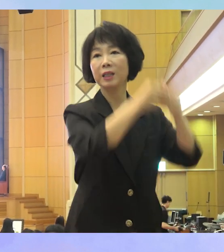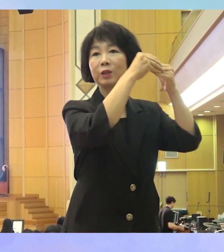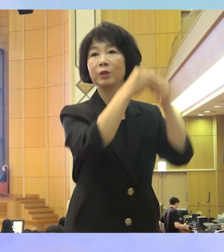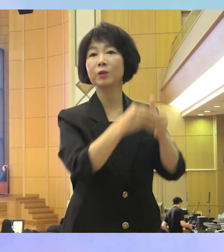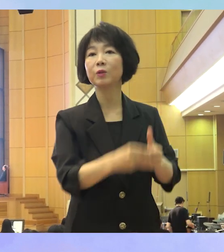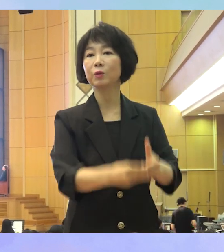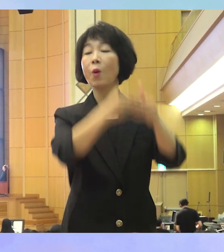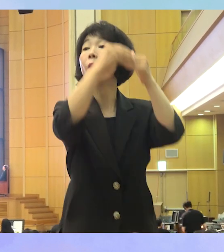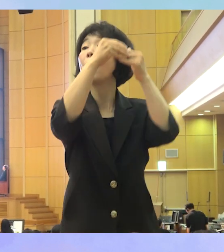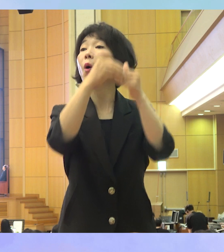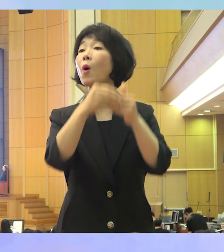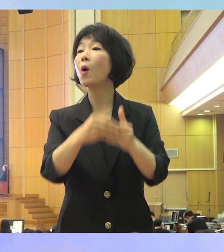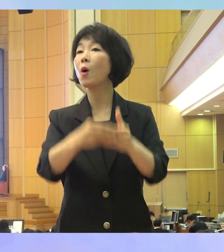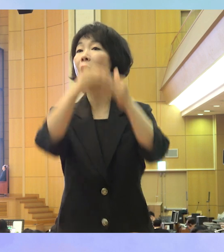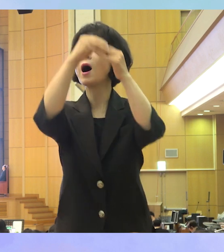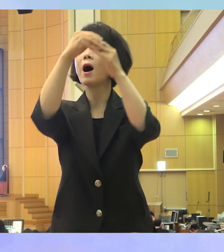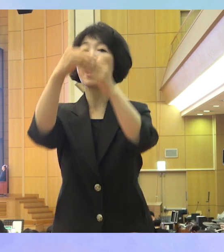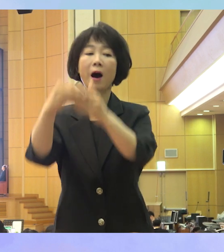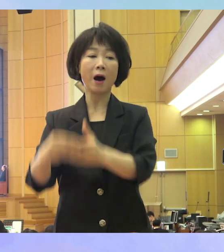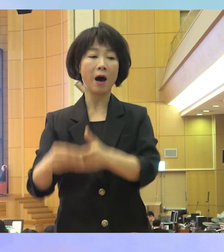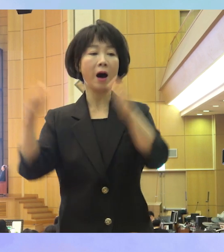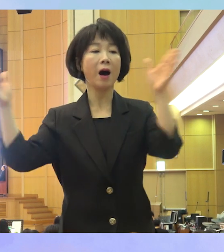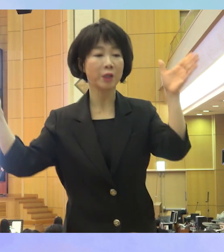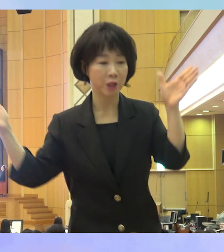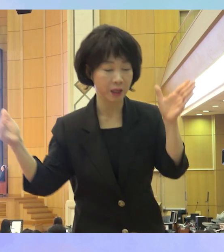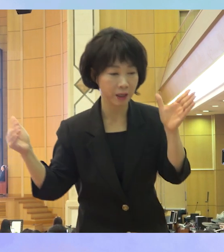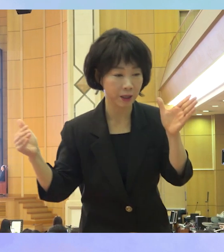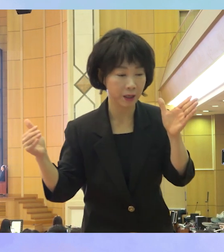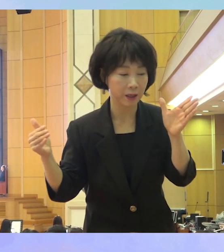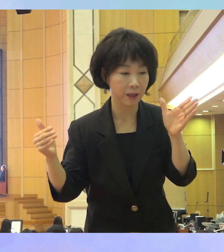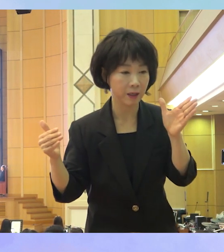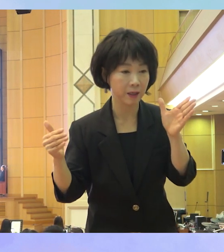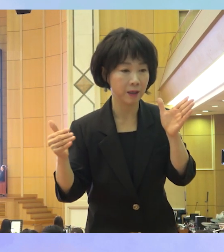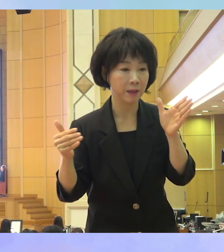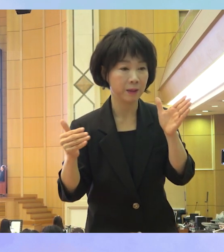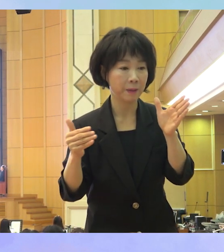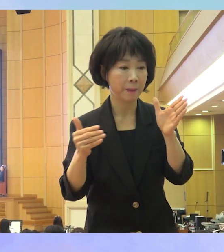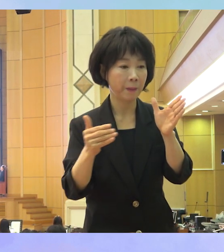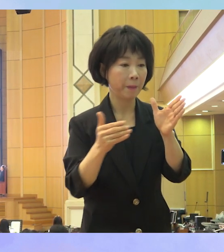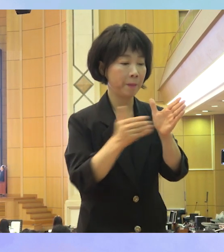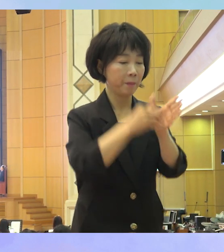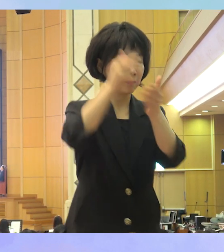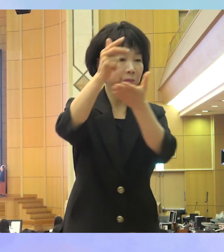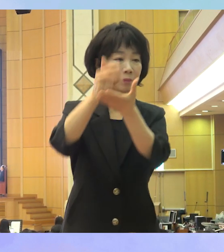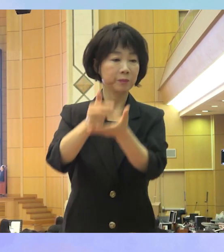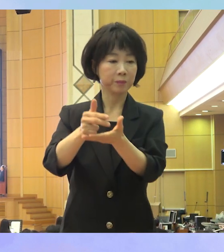항상 또 찬양합니다. 주의 가정은 작은 천국이라